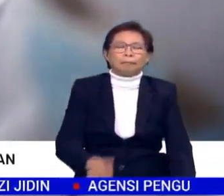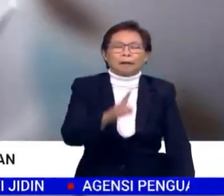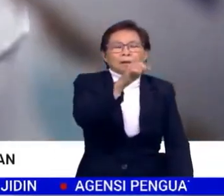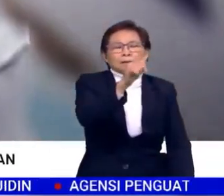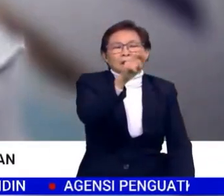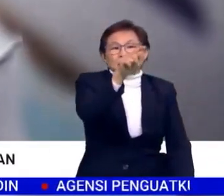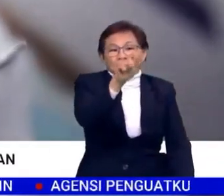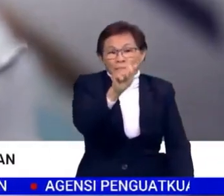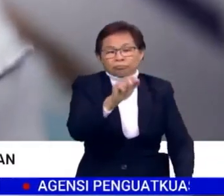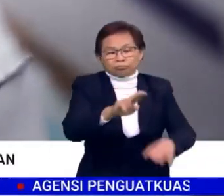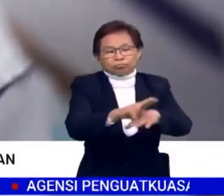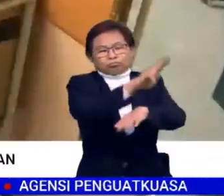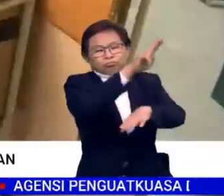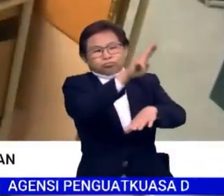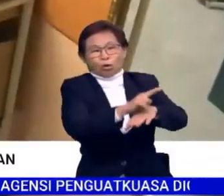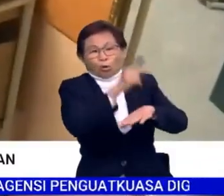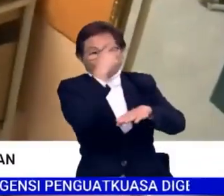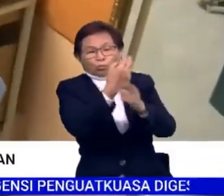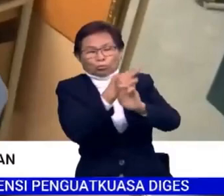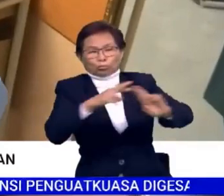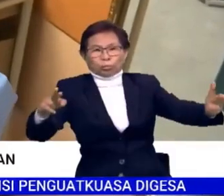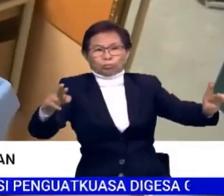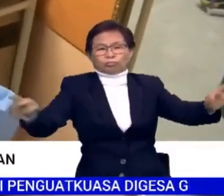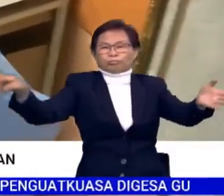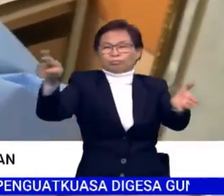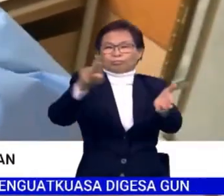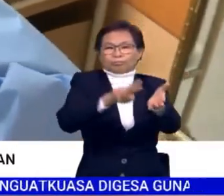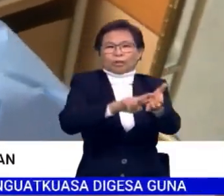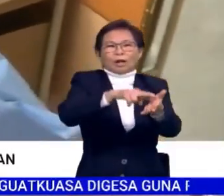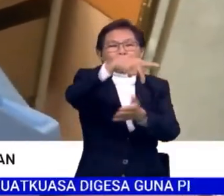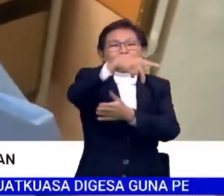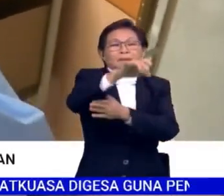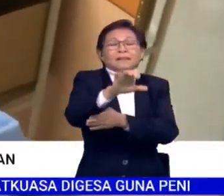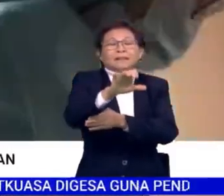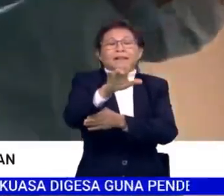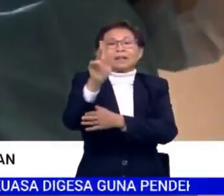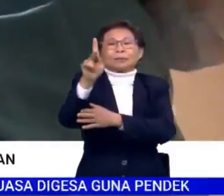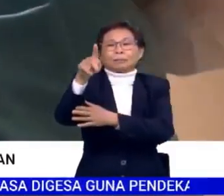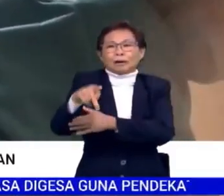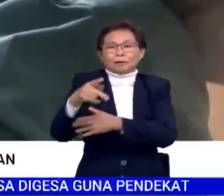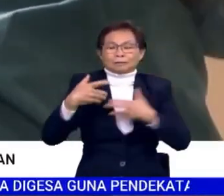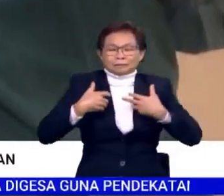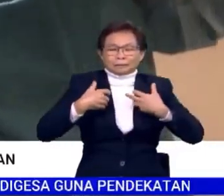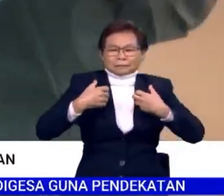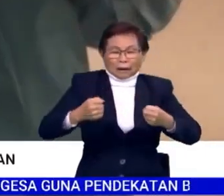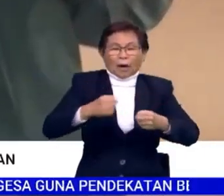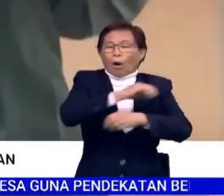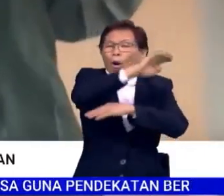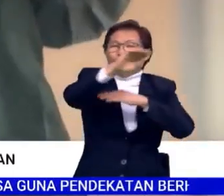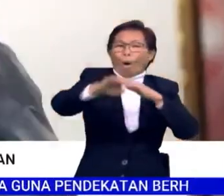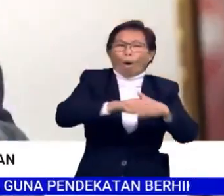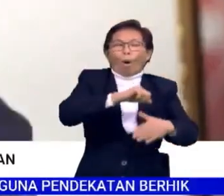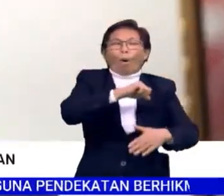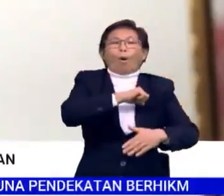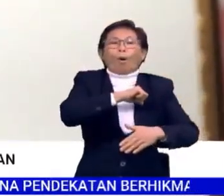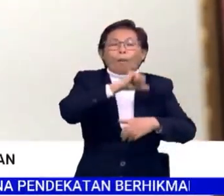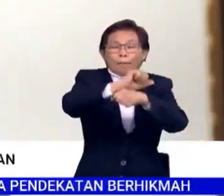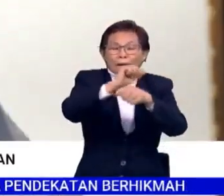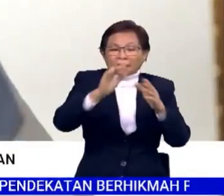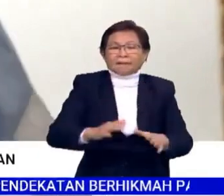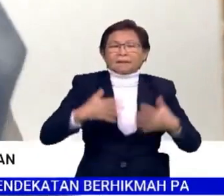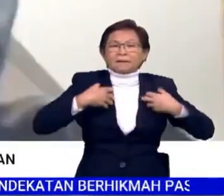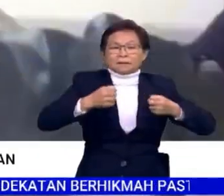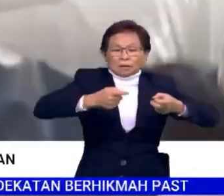Data tersebut akan digunapakai untuk penyediaan kenyataan akhbar Ketua Pengarah Kesihatan. Semua anggota kesihatan terlibat dalam